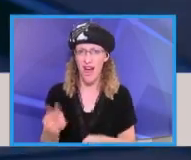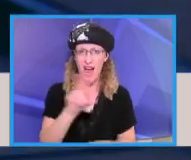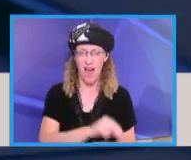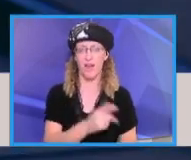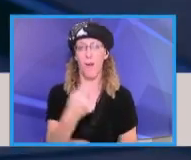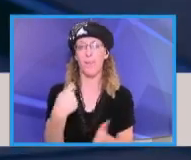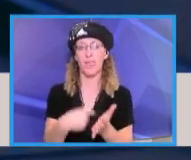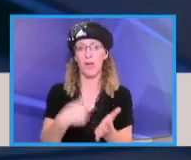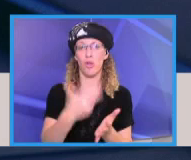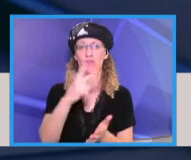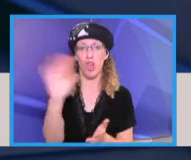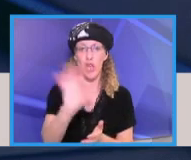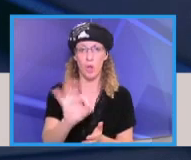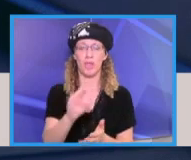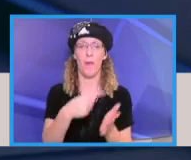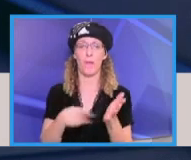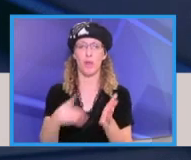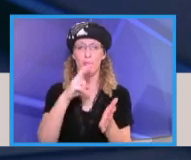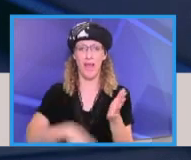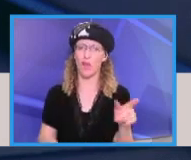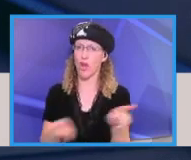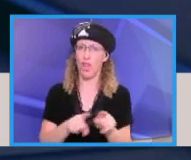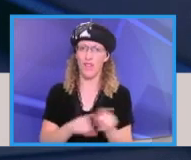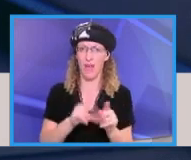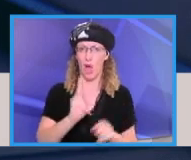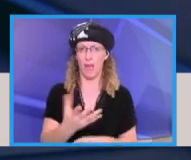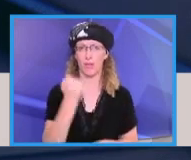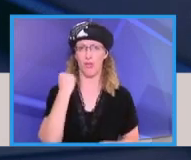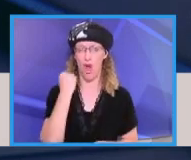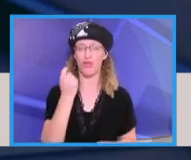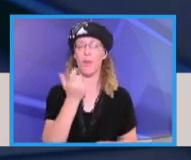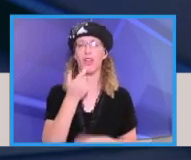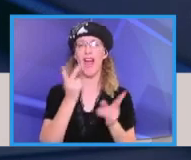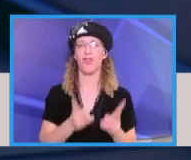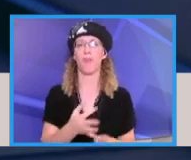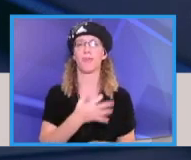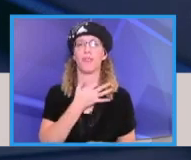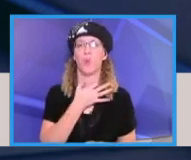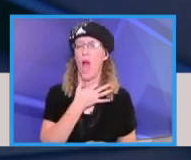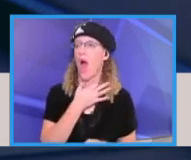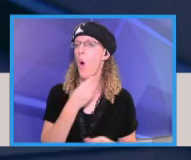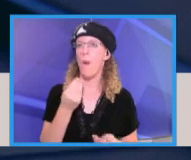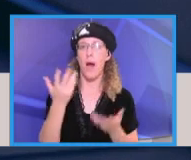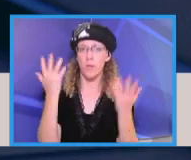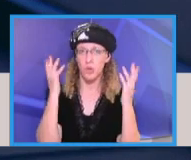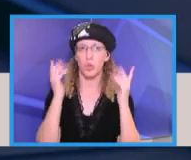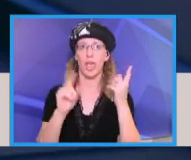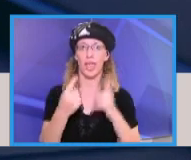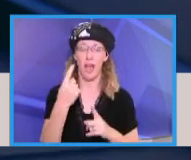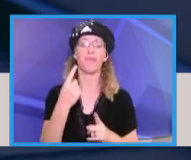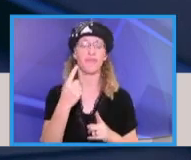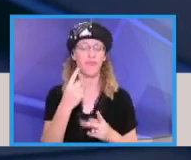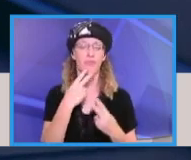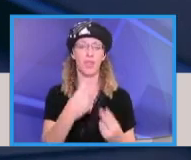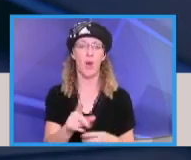כלומר 33%, פטור ממס בדיוק כמו הסחירים, כלומר זה יאפשר להם בזמן מצוקה כזאת או אחרת קצת